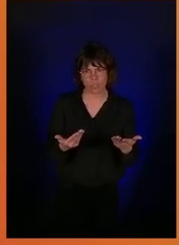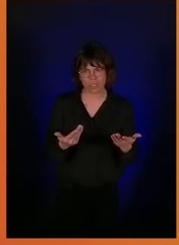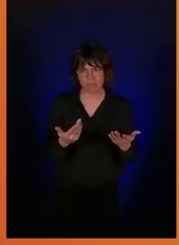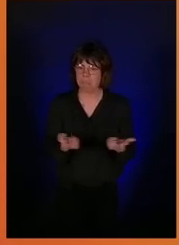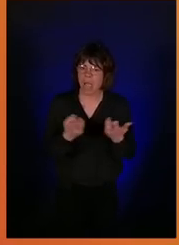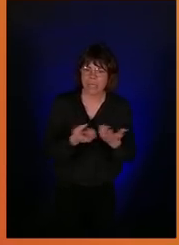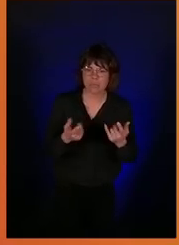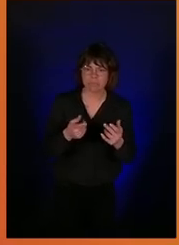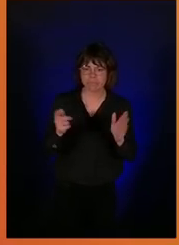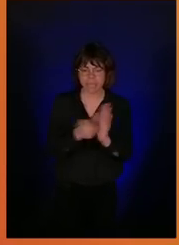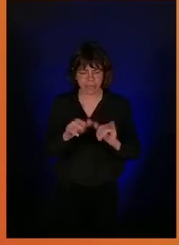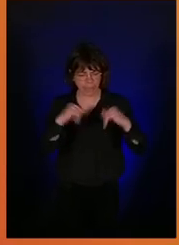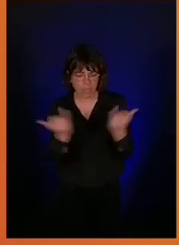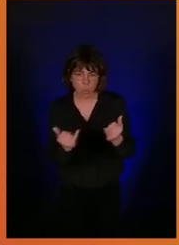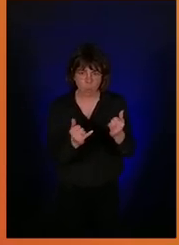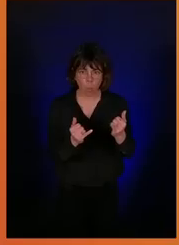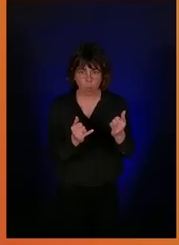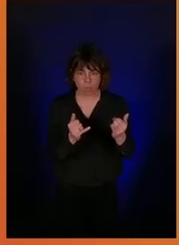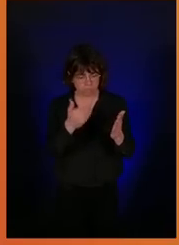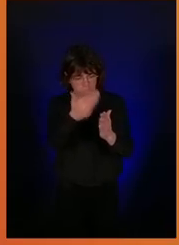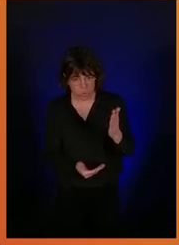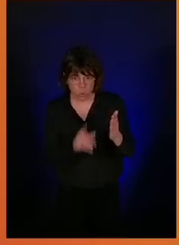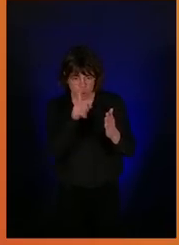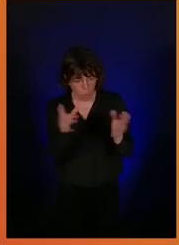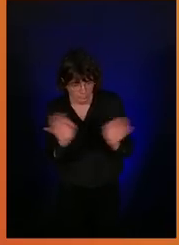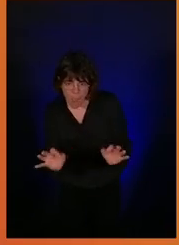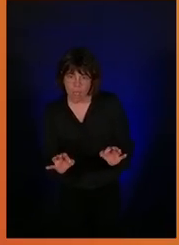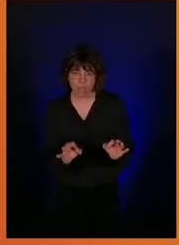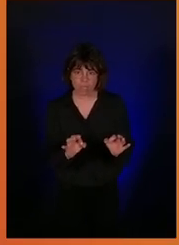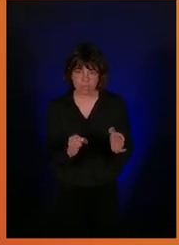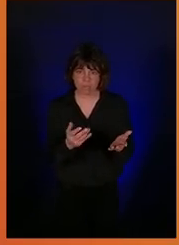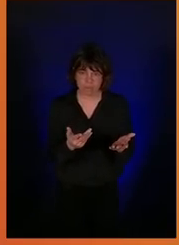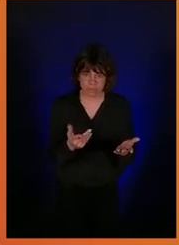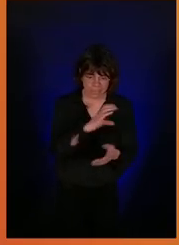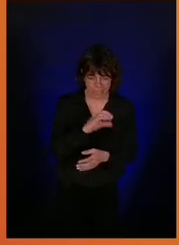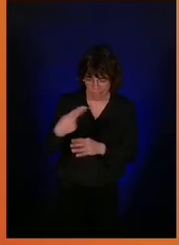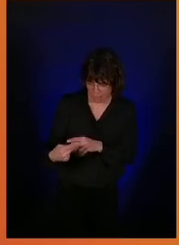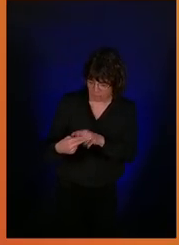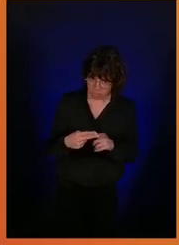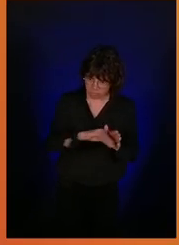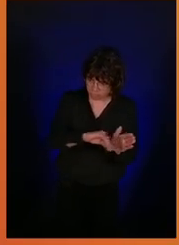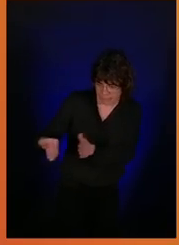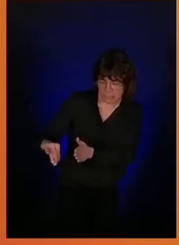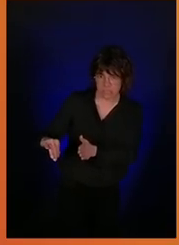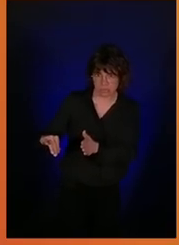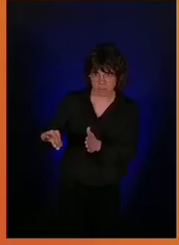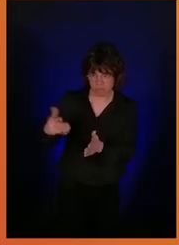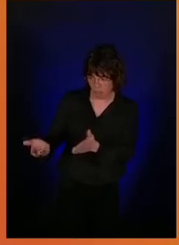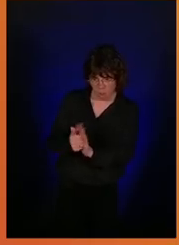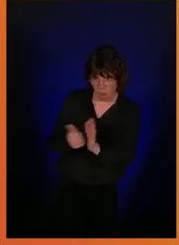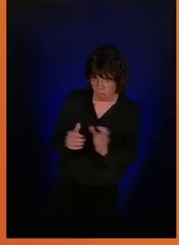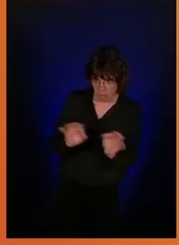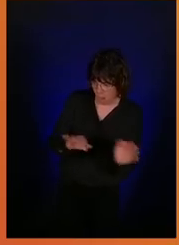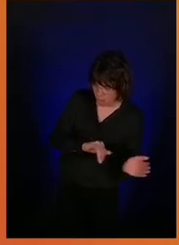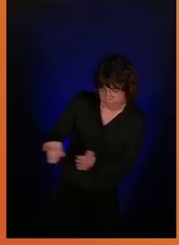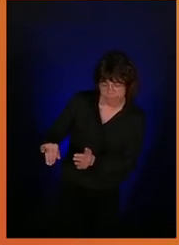vides, par exemple. Avec ce déni de démocratie, notre CCN se trouve mis à la marge, mis hors jeu, quand